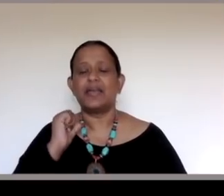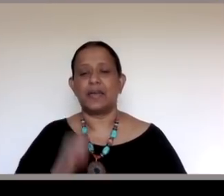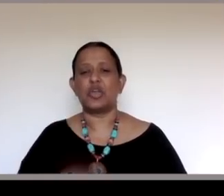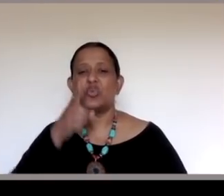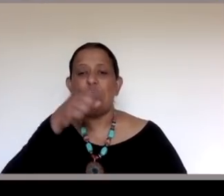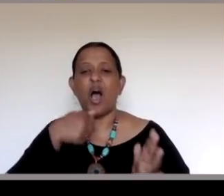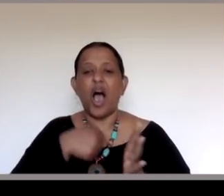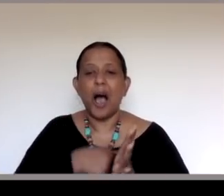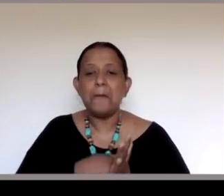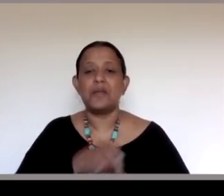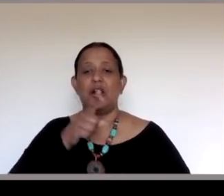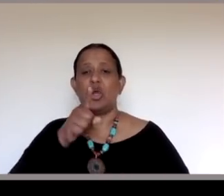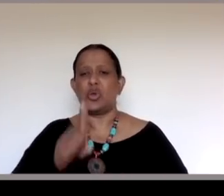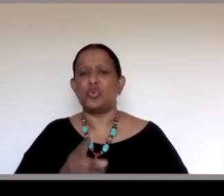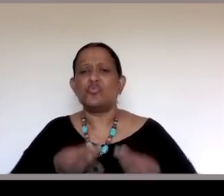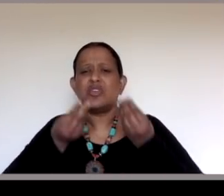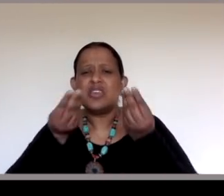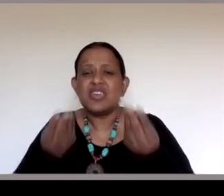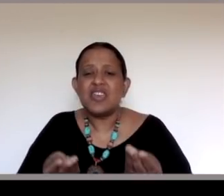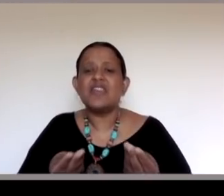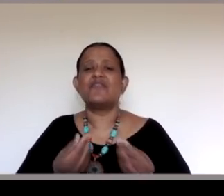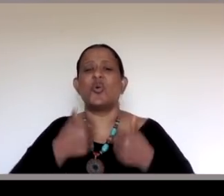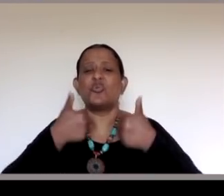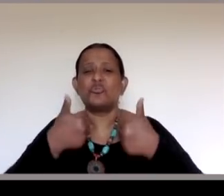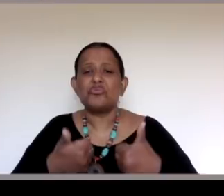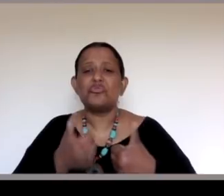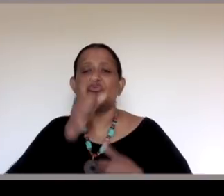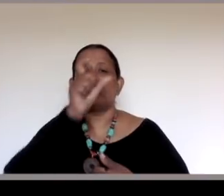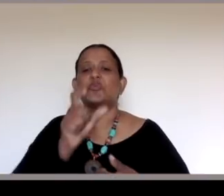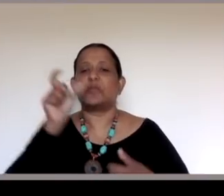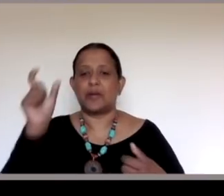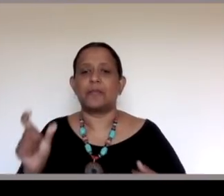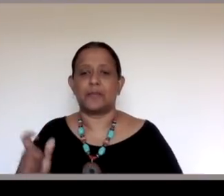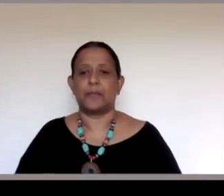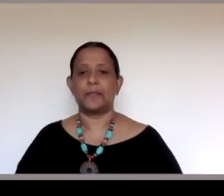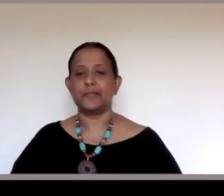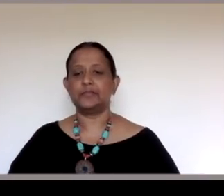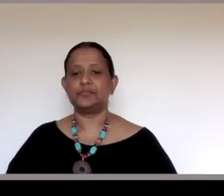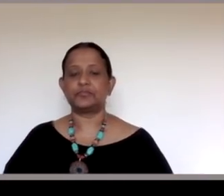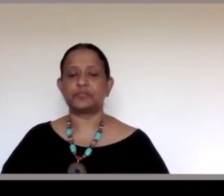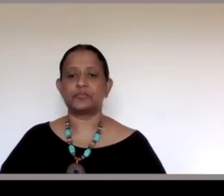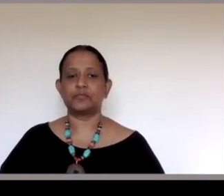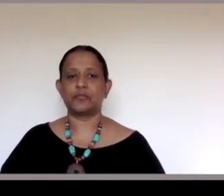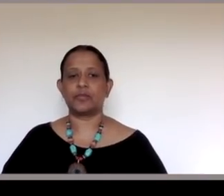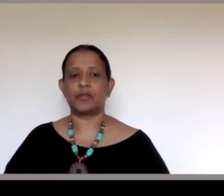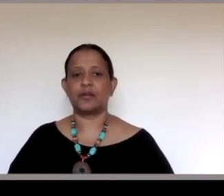உறவுகள் சரியாக இருக்கும் போது நாம் தாழ்மையா இருக்கும் போது சரியான வார்த்தைகளை கூறும் போது